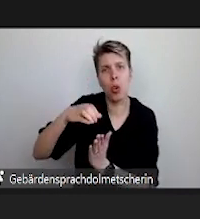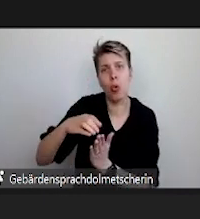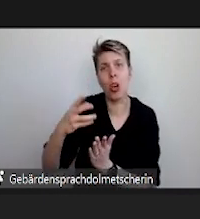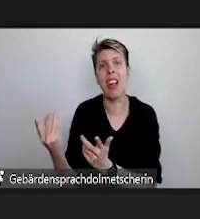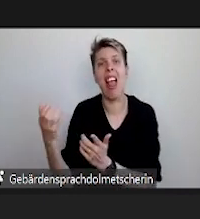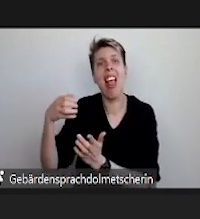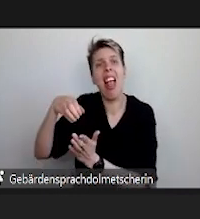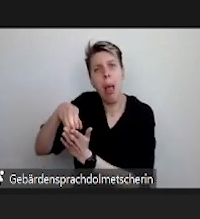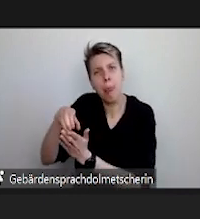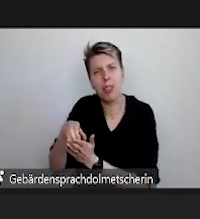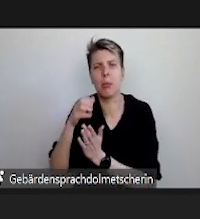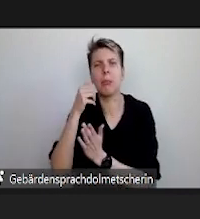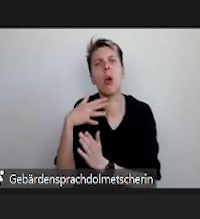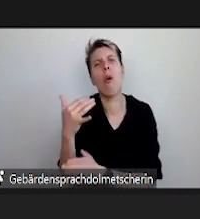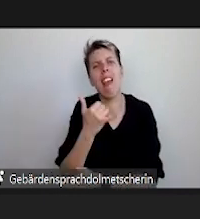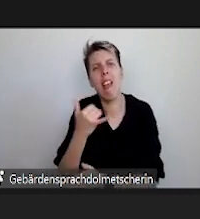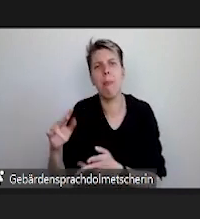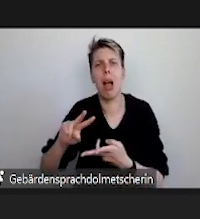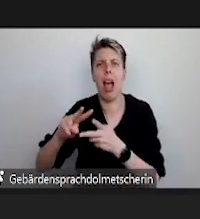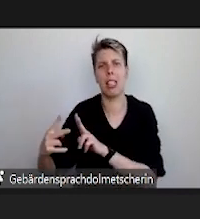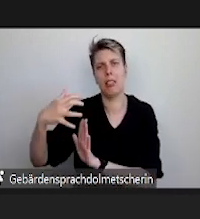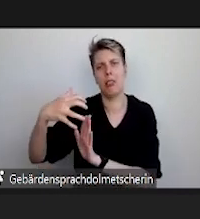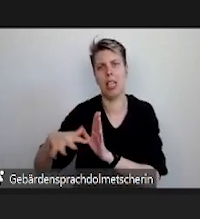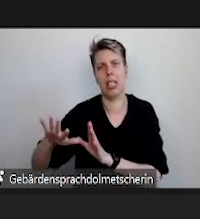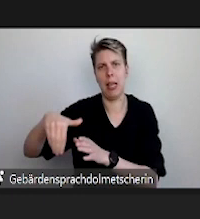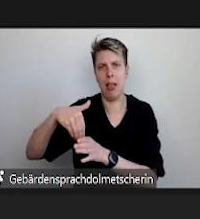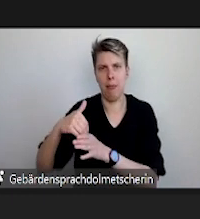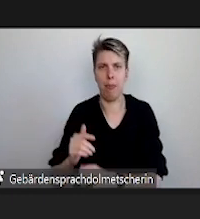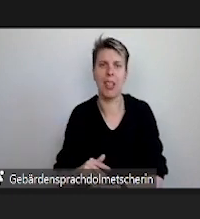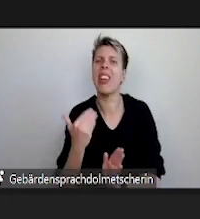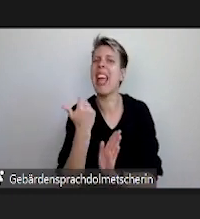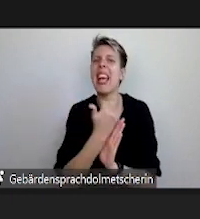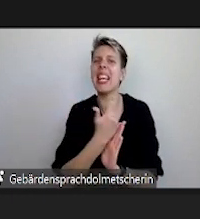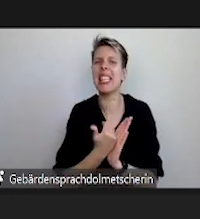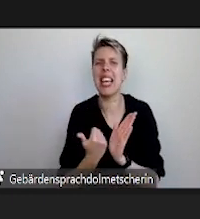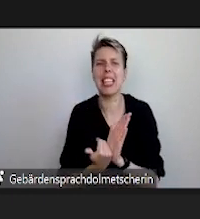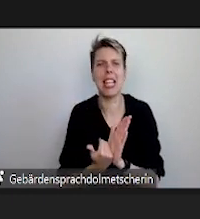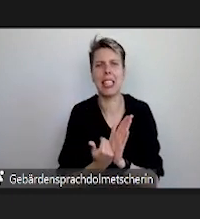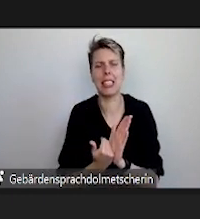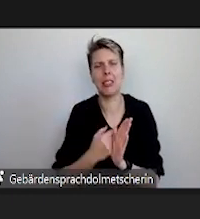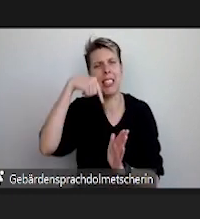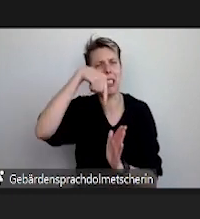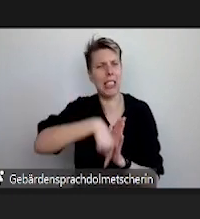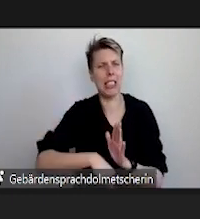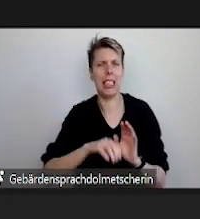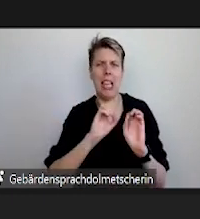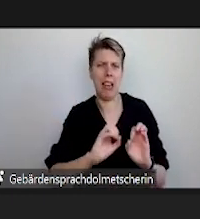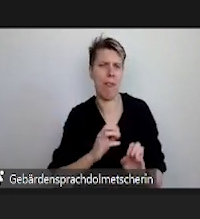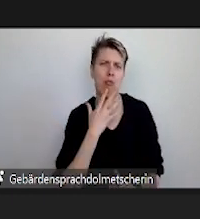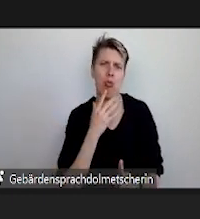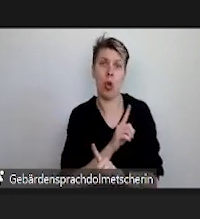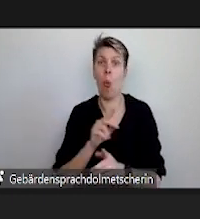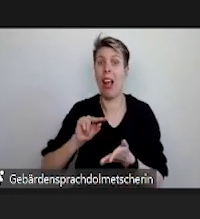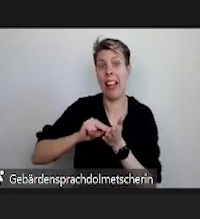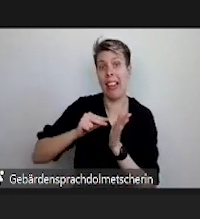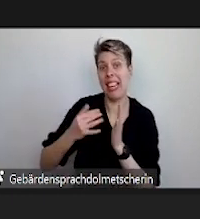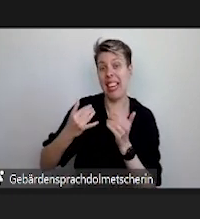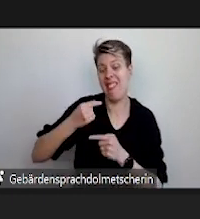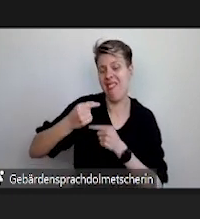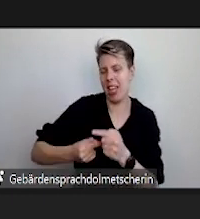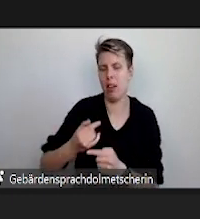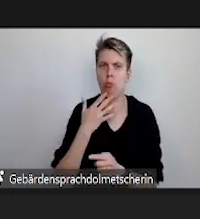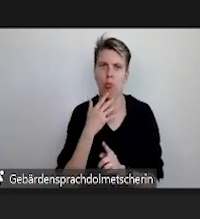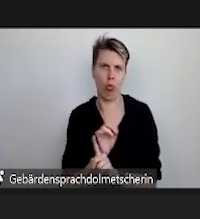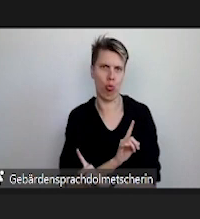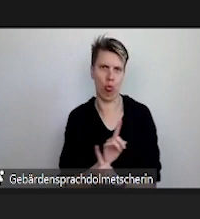Sie arbeiten, das machen. Wir wollen jetzt gar nicht so sehr auf die gesetzlichen Vorgaben eingehen und auch nicht, wie das technisch geht, weil das Schöne ist sozusagen, dass in